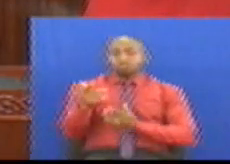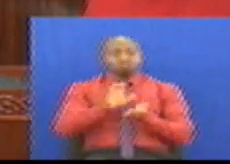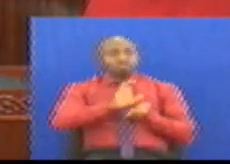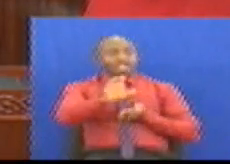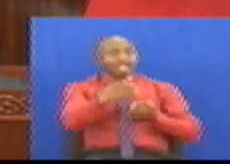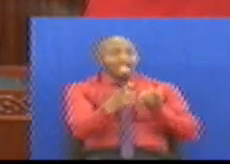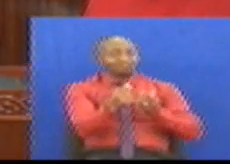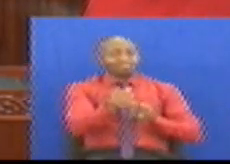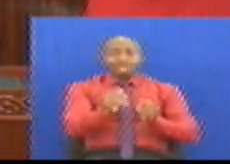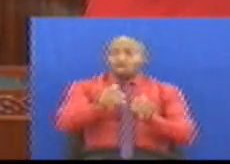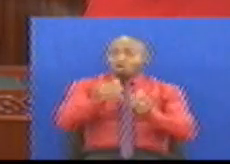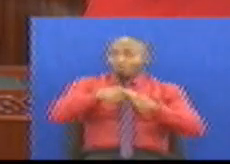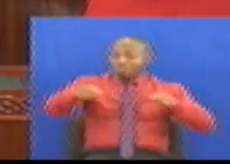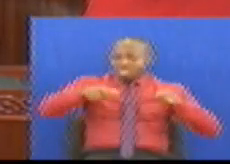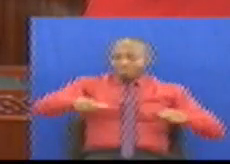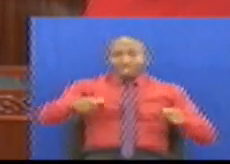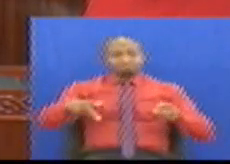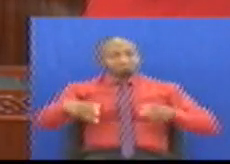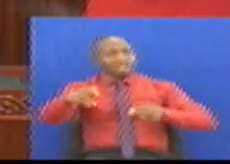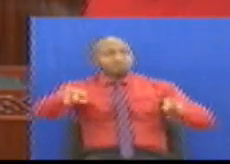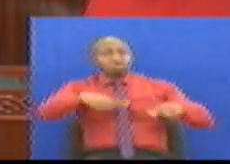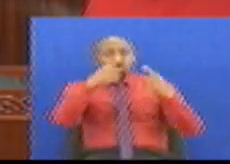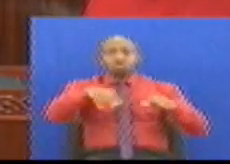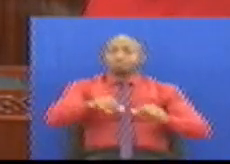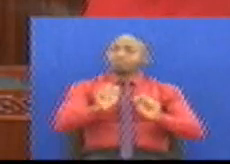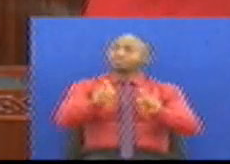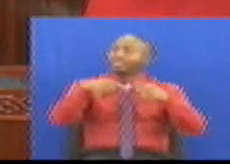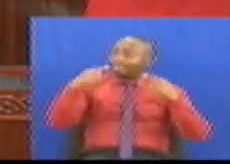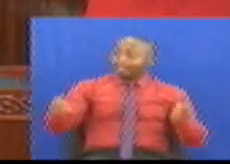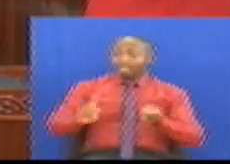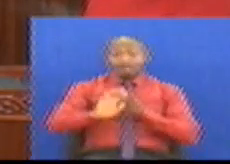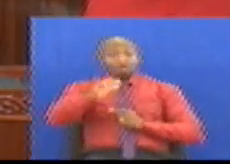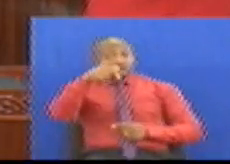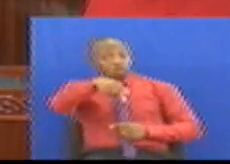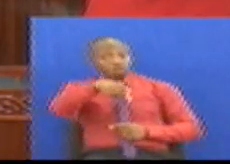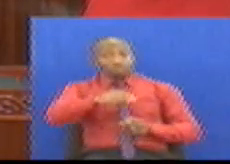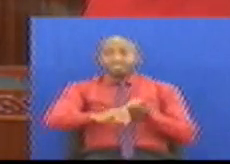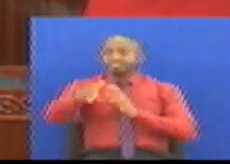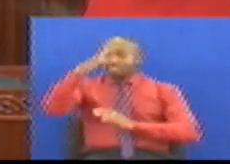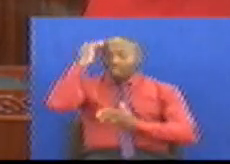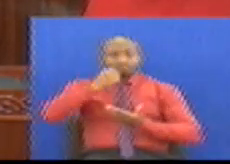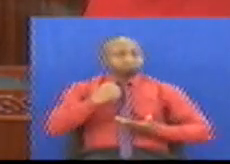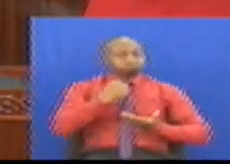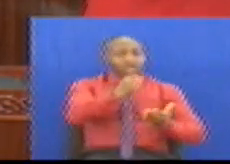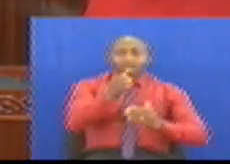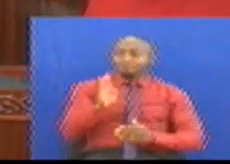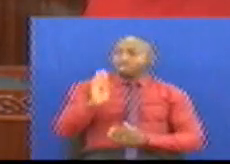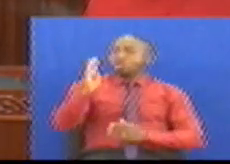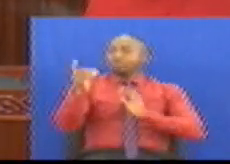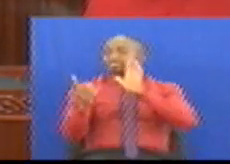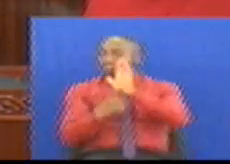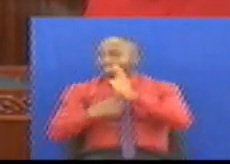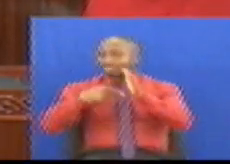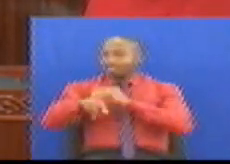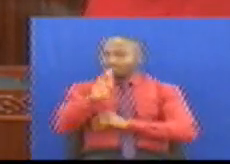kupima wala kupanga na migogoro ya ardhi ikiendelea kuwa mingi. Mwaka huu wa fedha tuliokuwa nao, serikali imetoa bilioni 6 kwenye halmashauri kwa